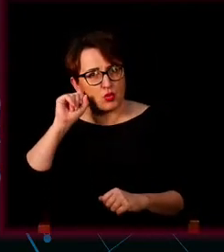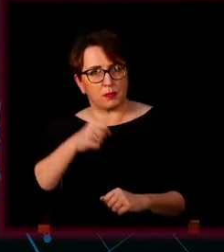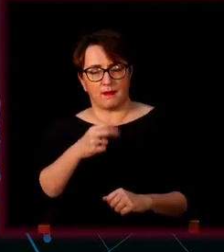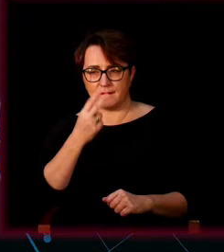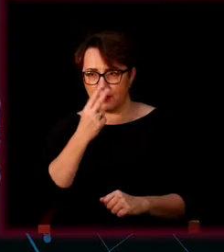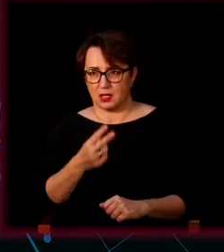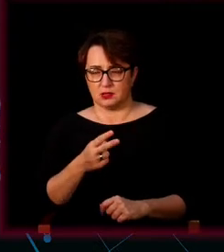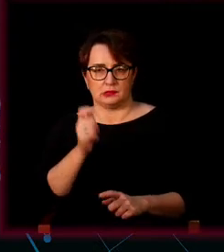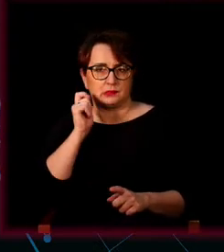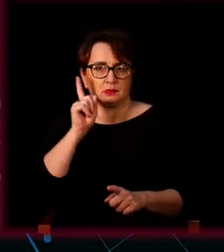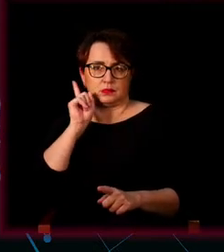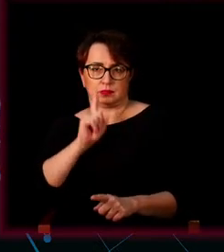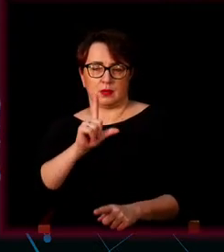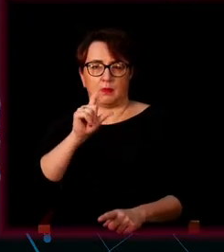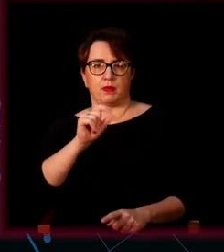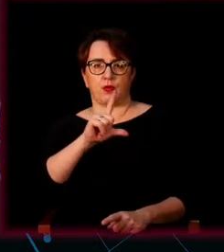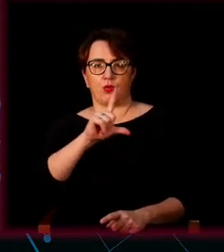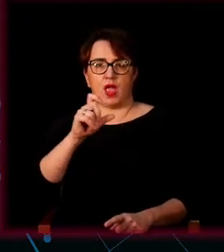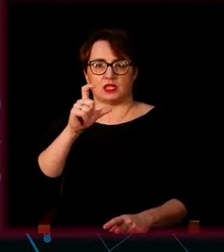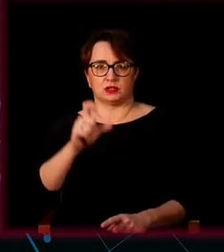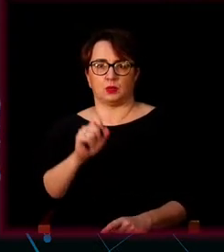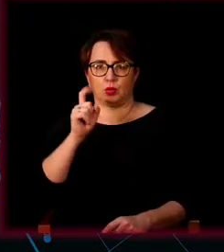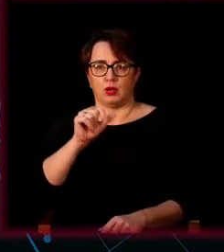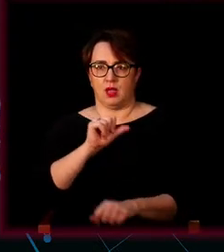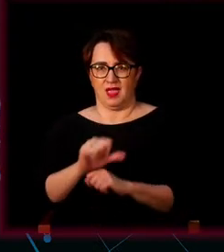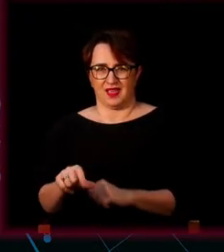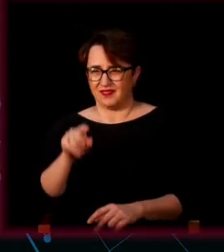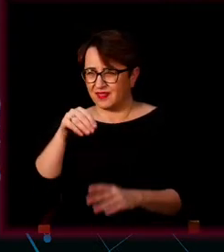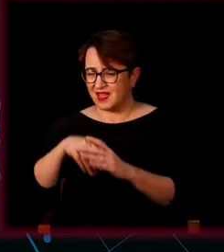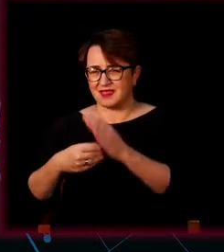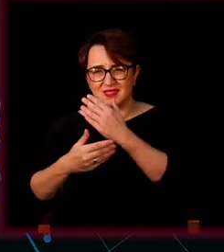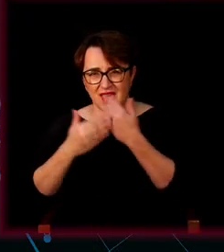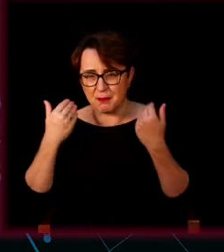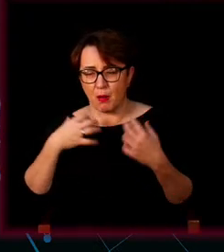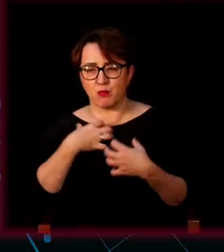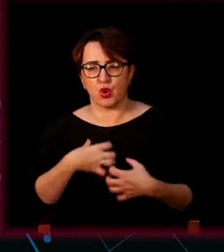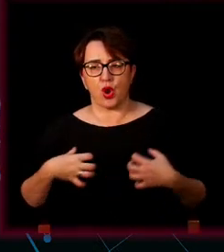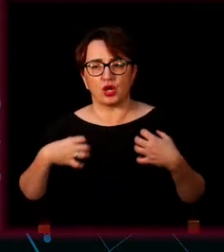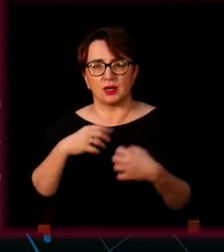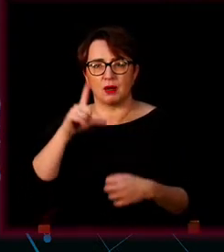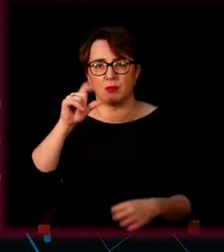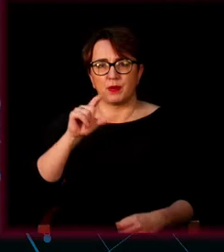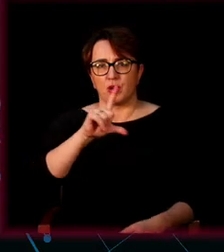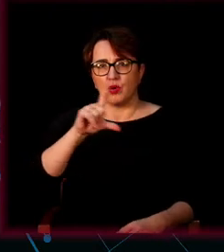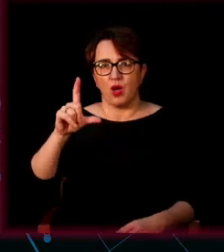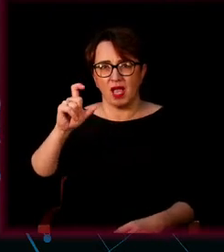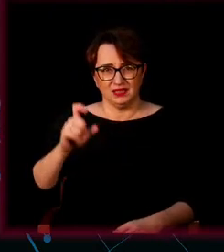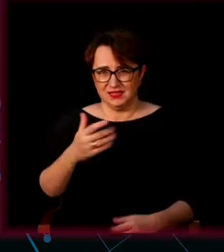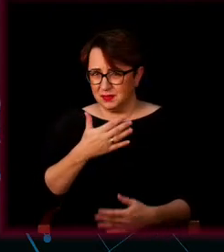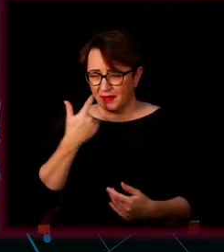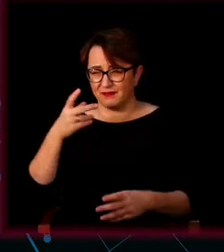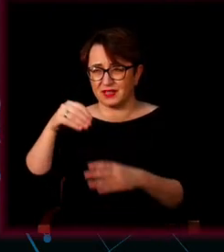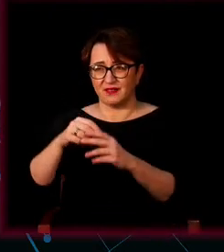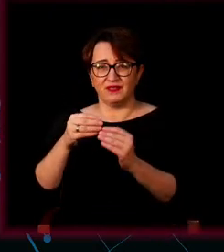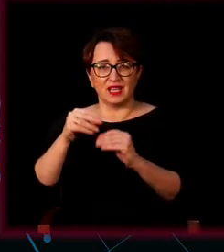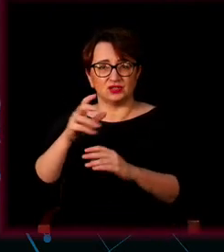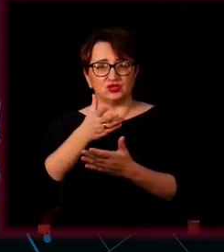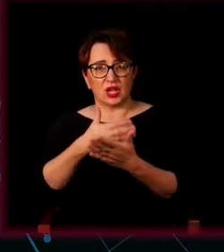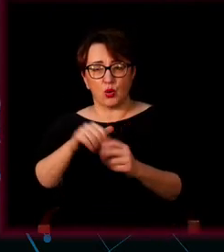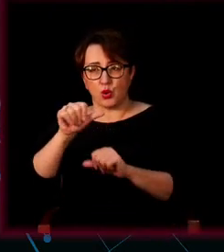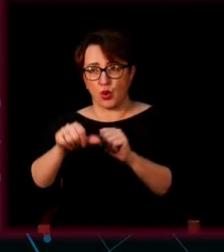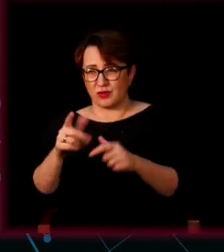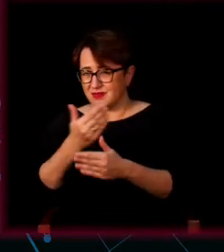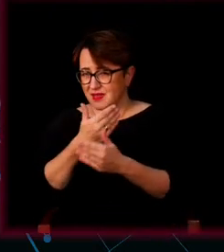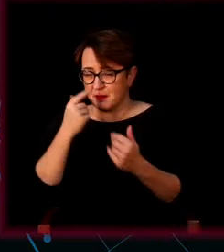płeć kulturową. Tam, gdzie tej płci nie ma, ani płci biologicznej, tak jak mówiłem, przez większą część roku oni po prostu nie